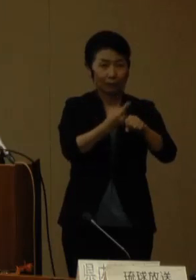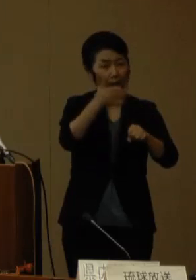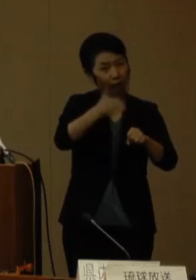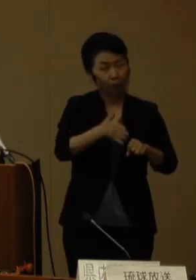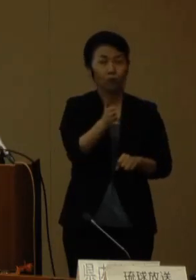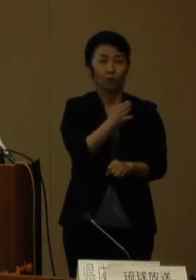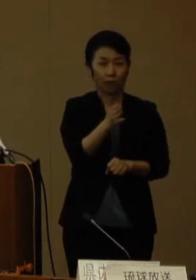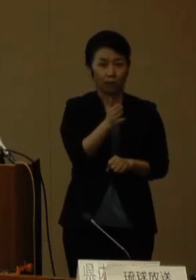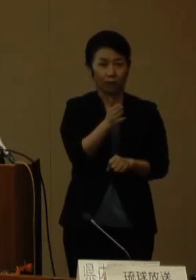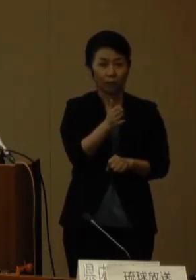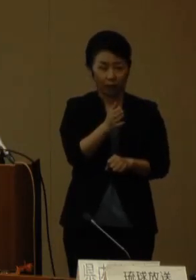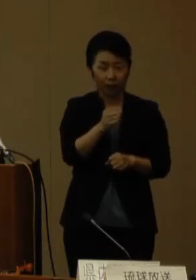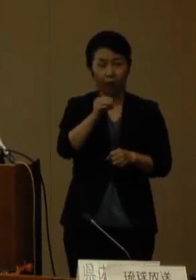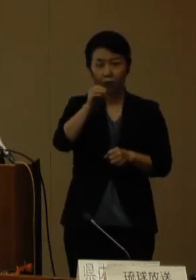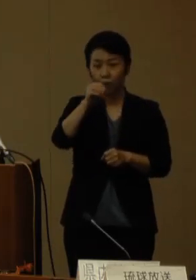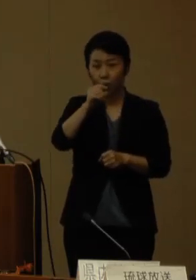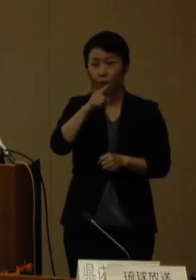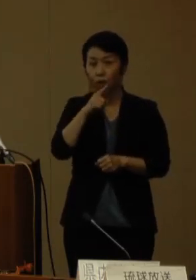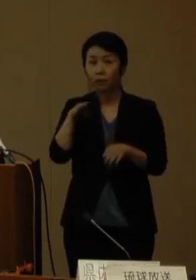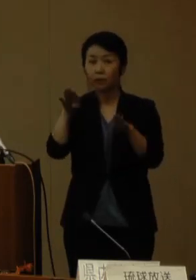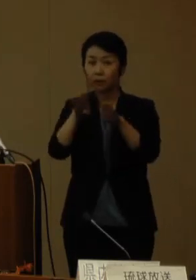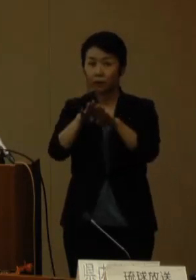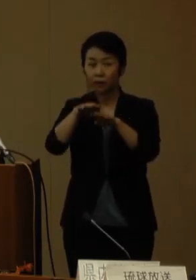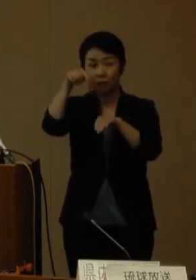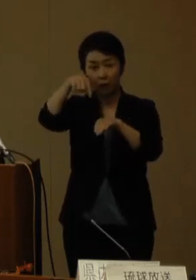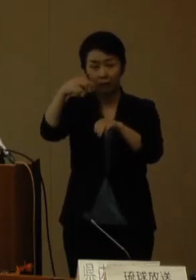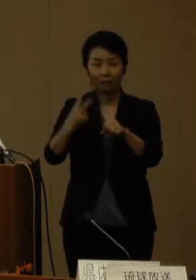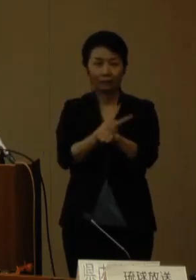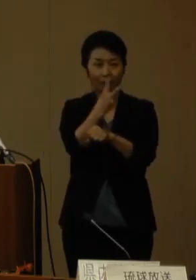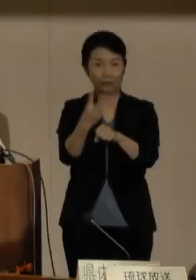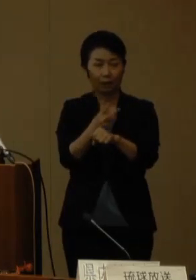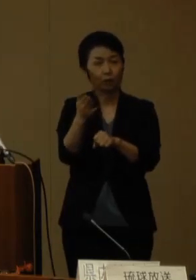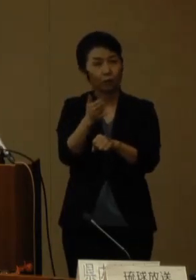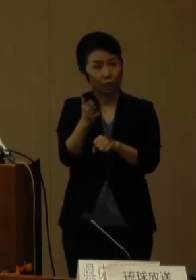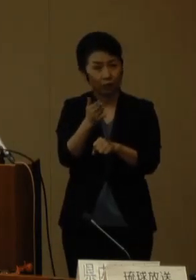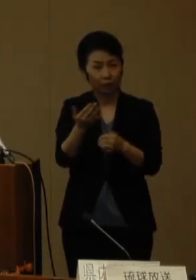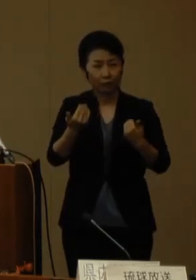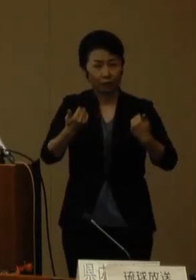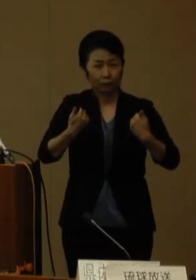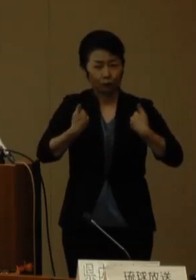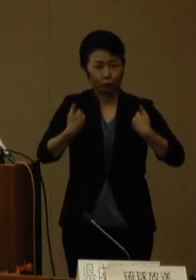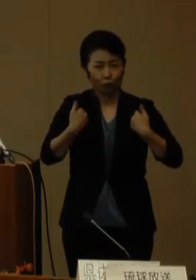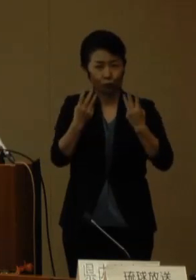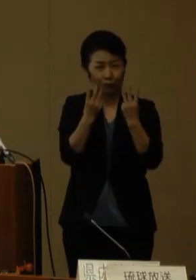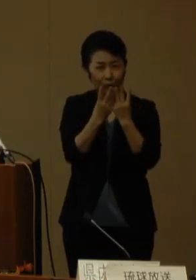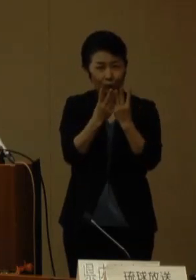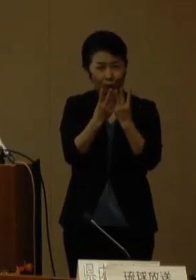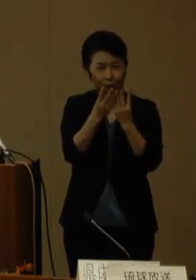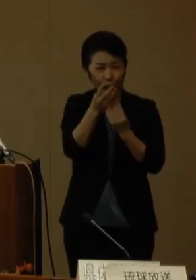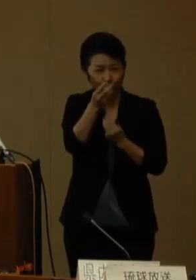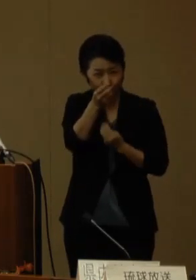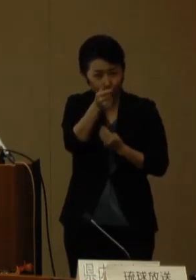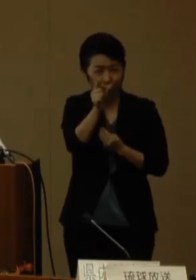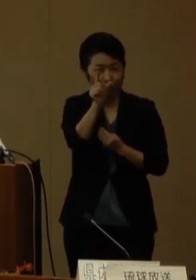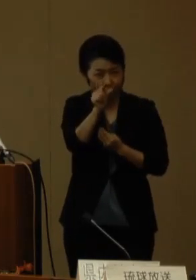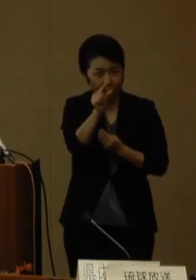休日2時間以内の活動を必要最小限度の人数で行うものといたします。